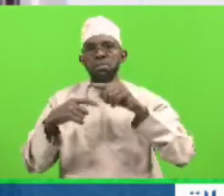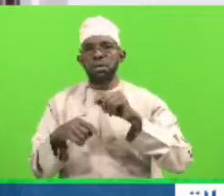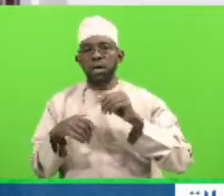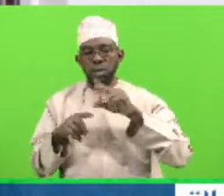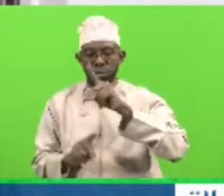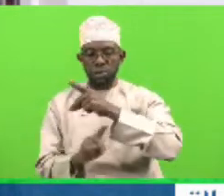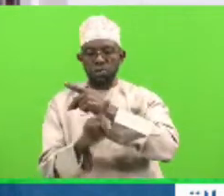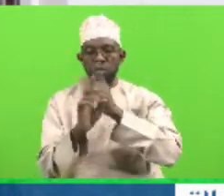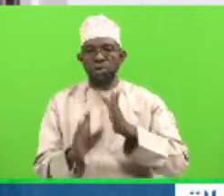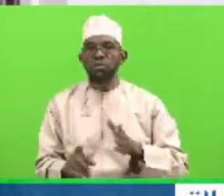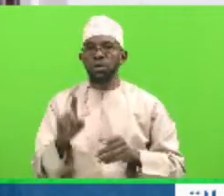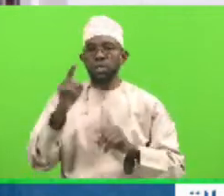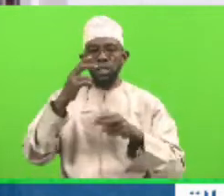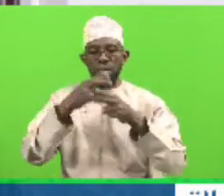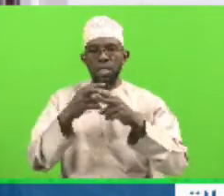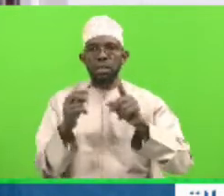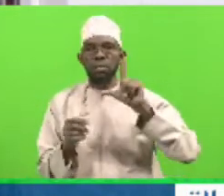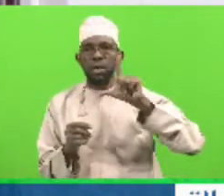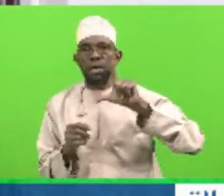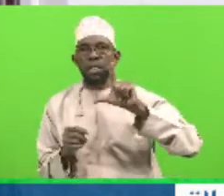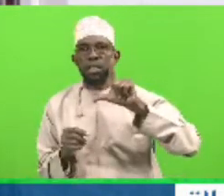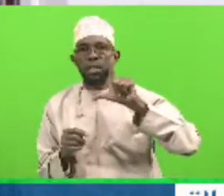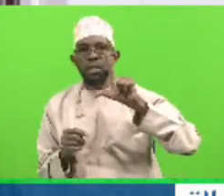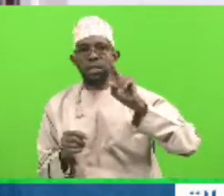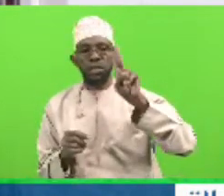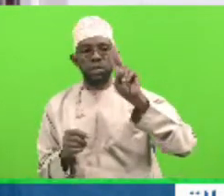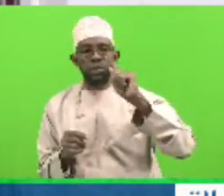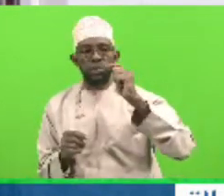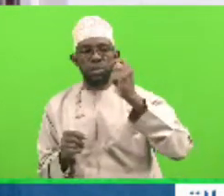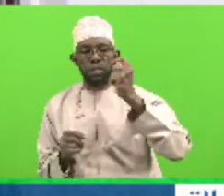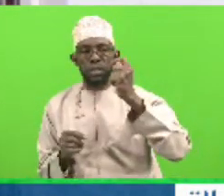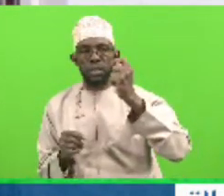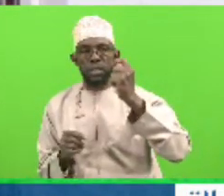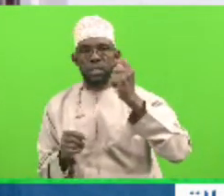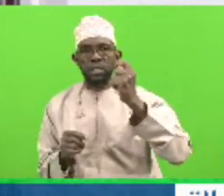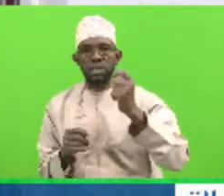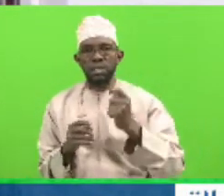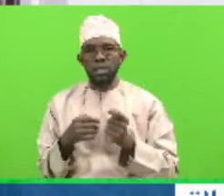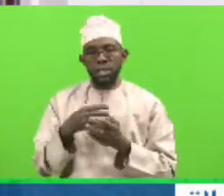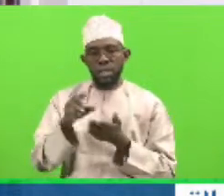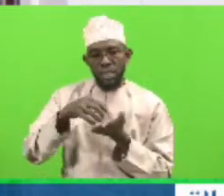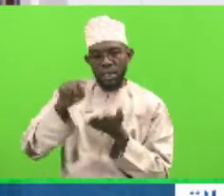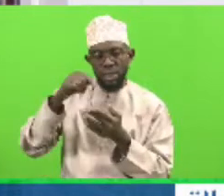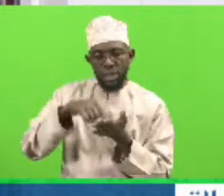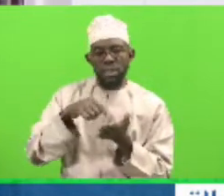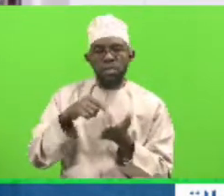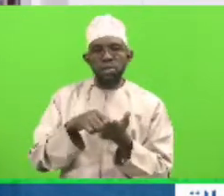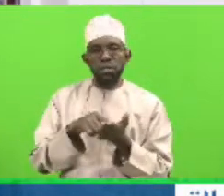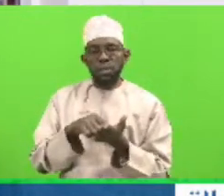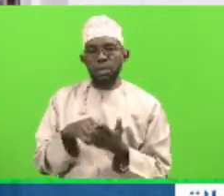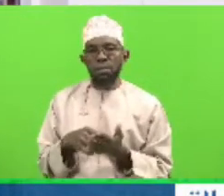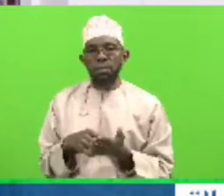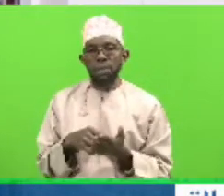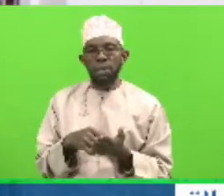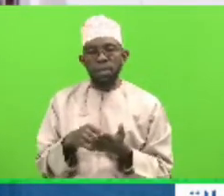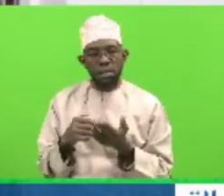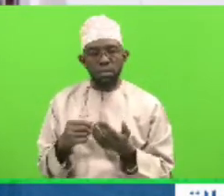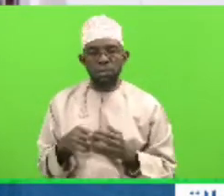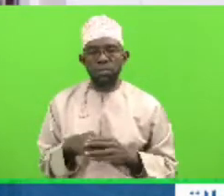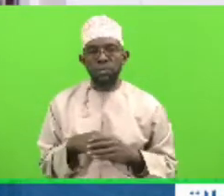الله لوط عليه الصلاة والسلام، وصنوا على هذه الفعلة الرذيلة القبيحة